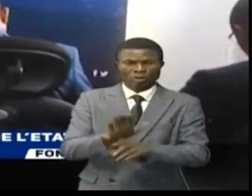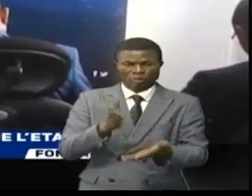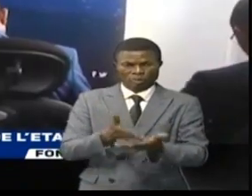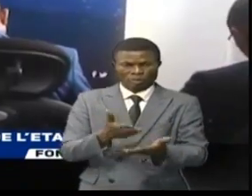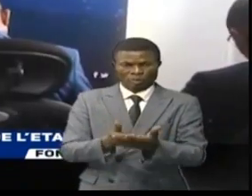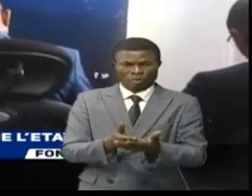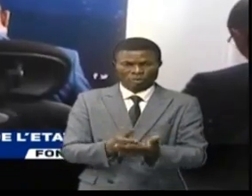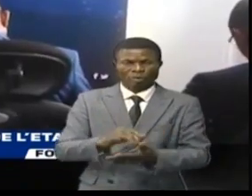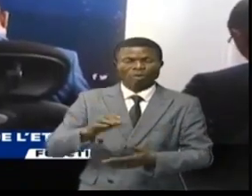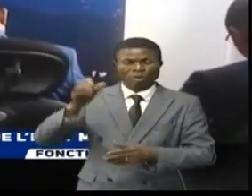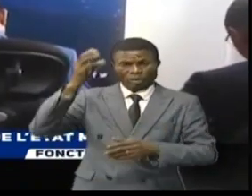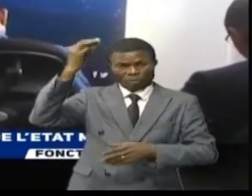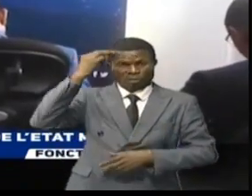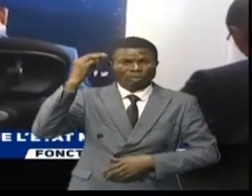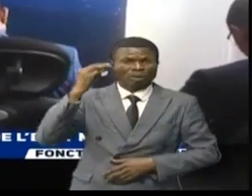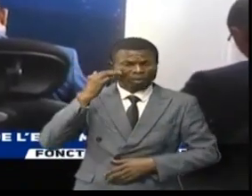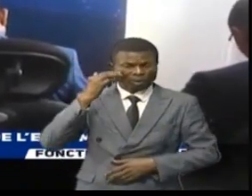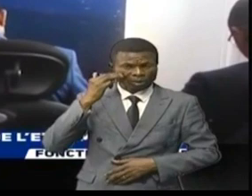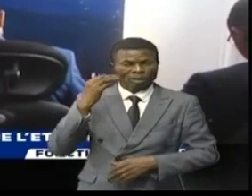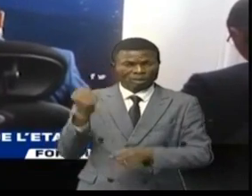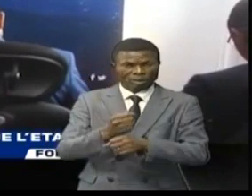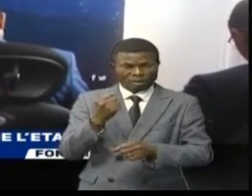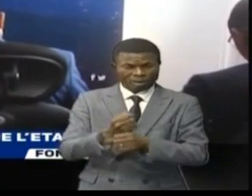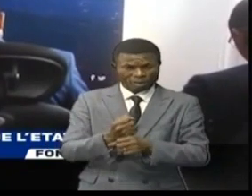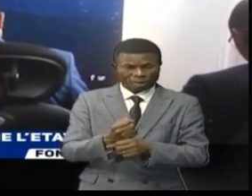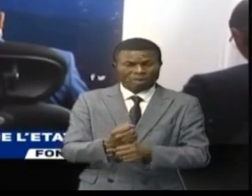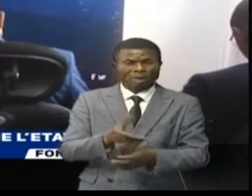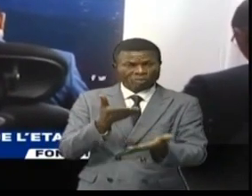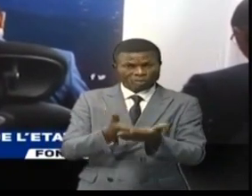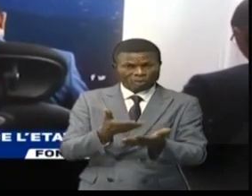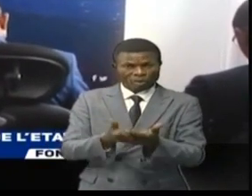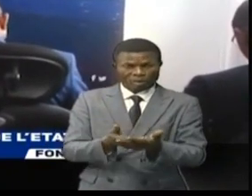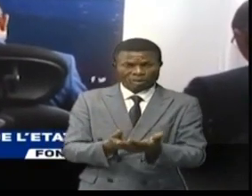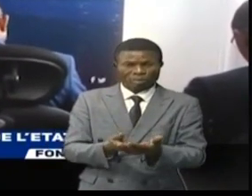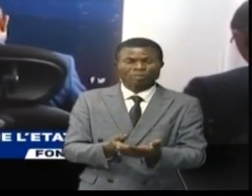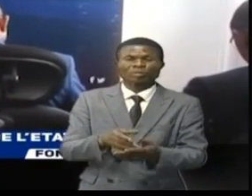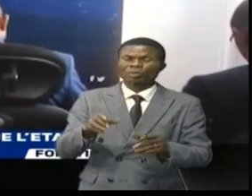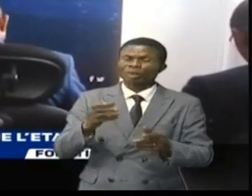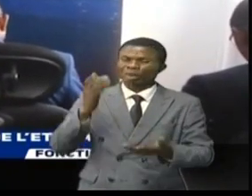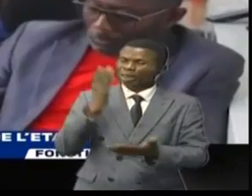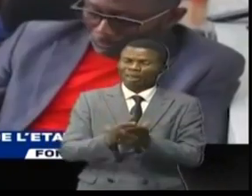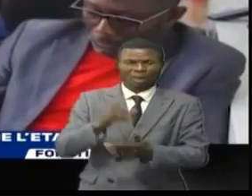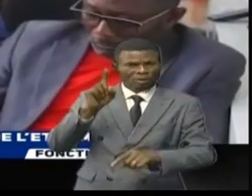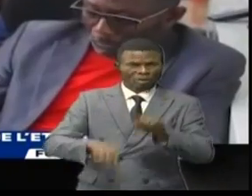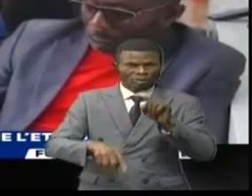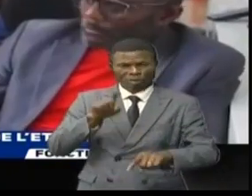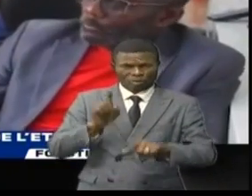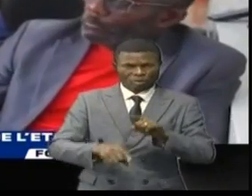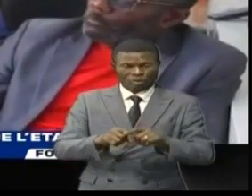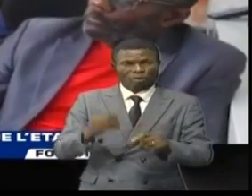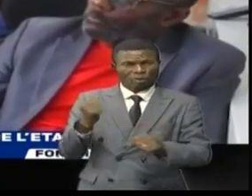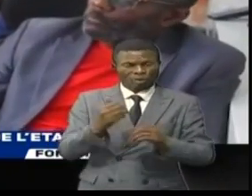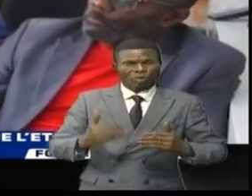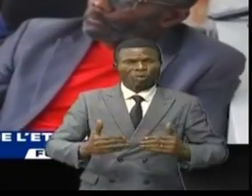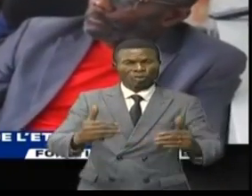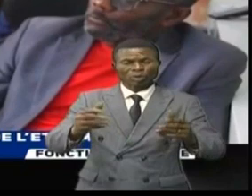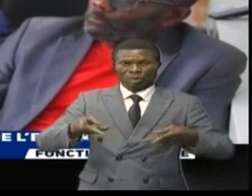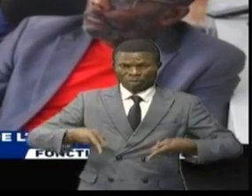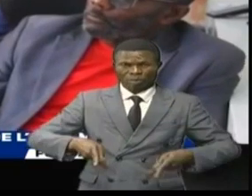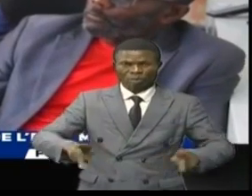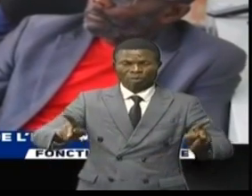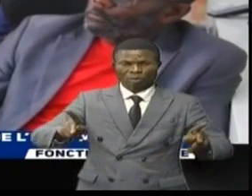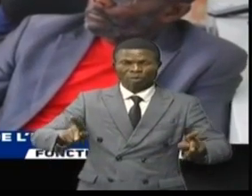VPM Jean-Pierre Liaou, ce processus de la mise à la retraite est irréversible et la fluidité de ce processus va permettre